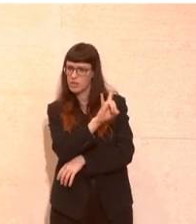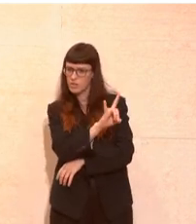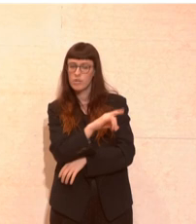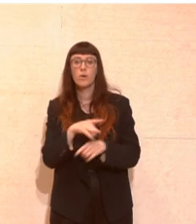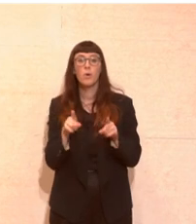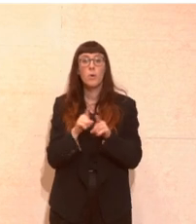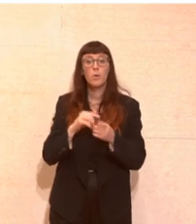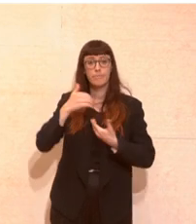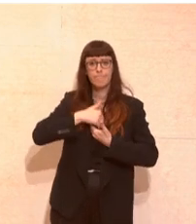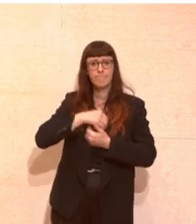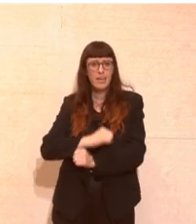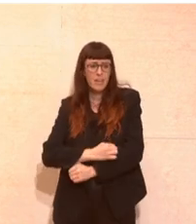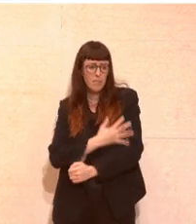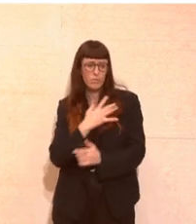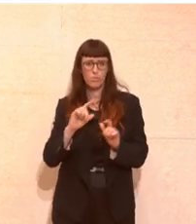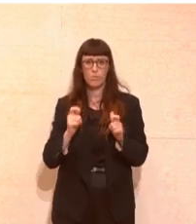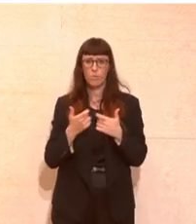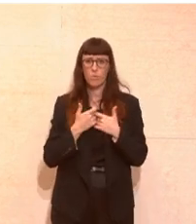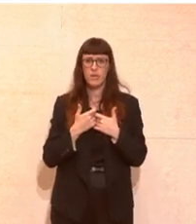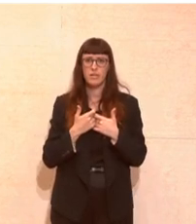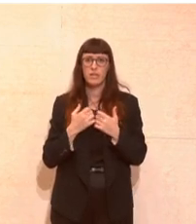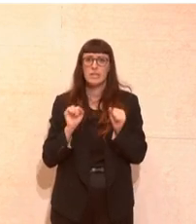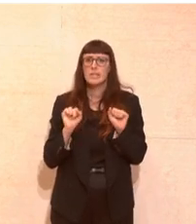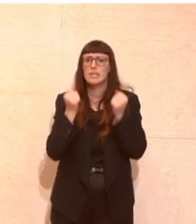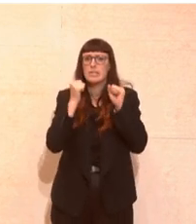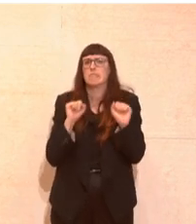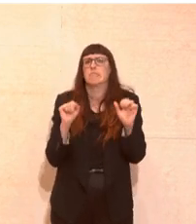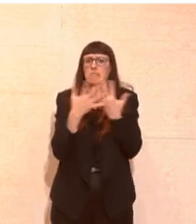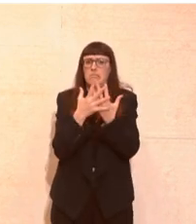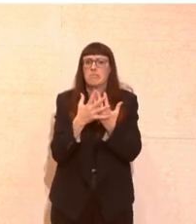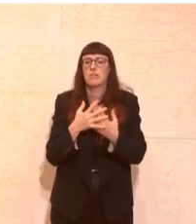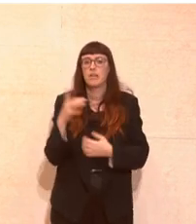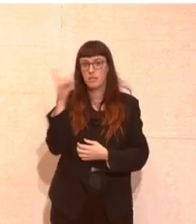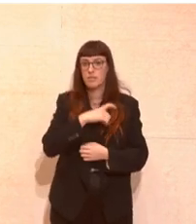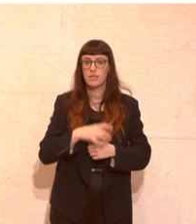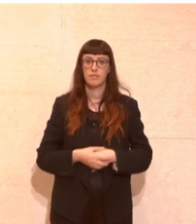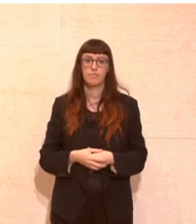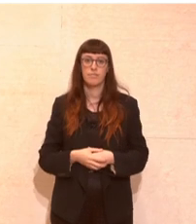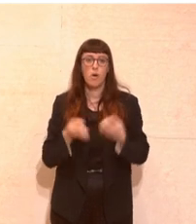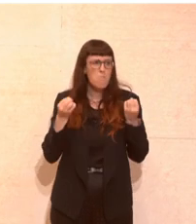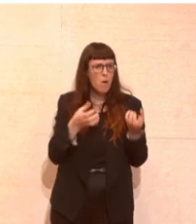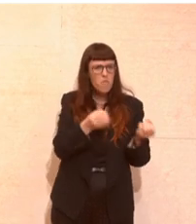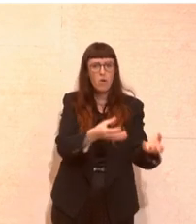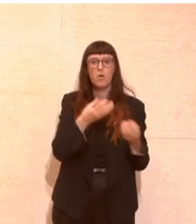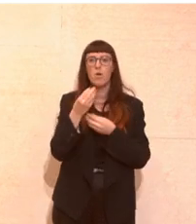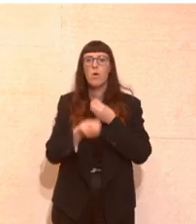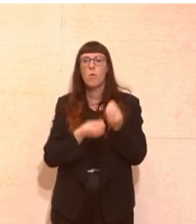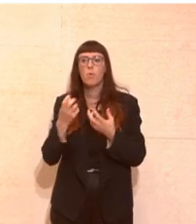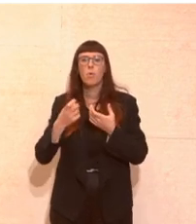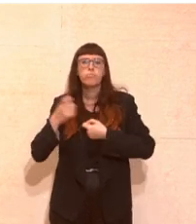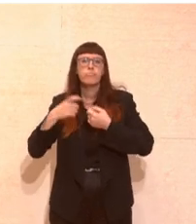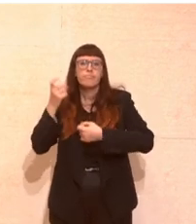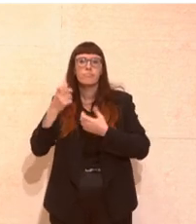émotionnelle, l'irritabilité, vous pouvez vous trouver avec des enfants qui ont un trouble oppositionnel avec provocation ou un trouble disruptif avec